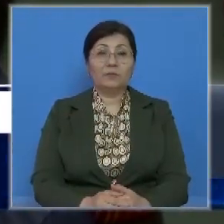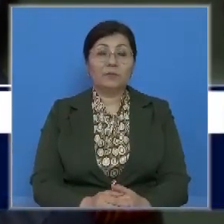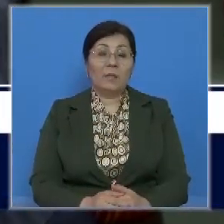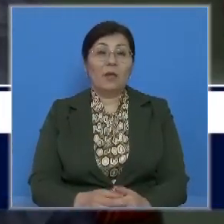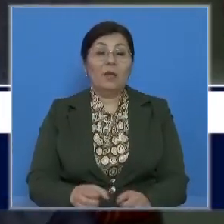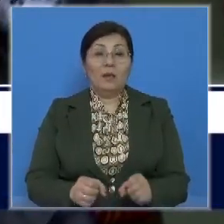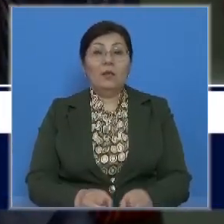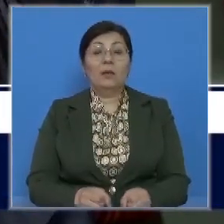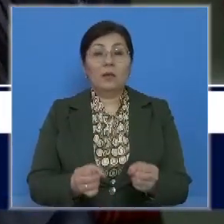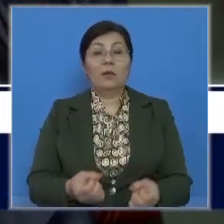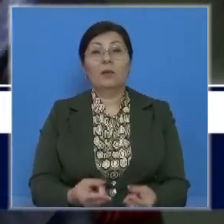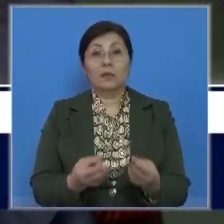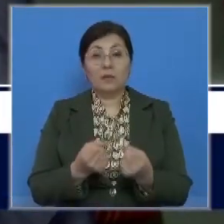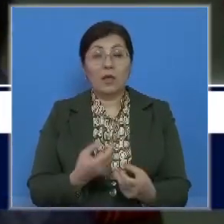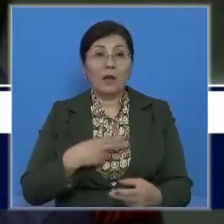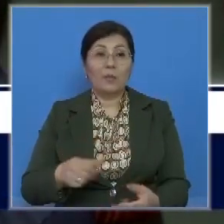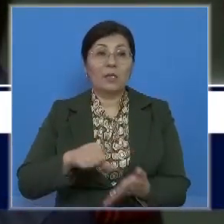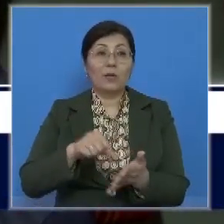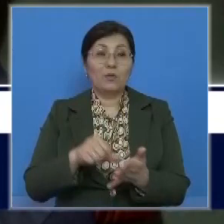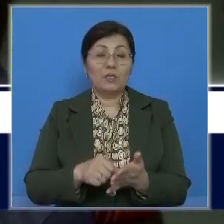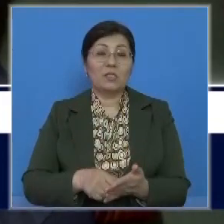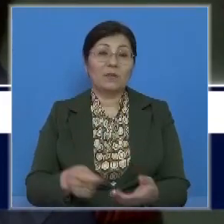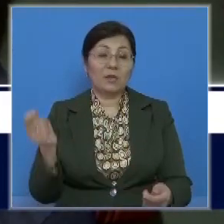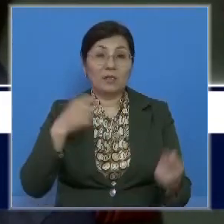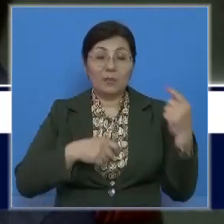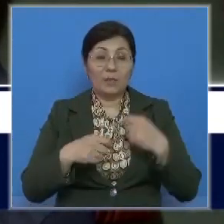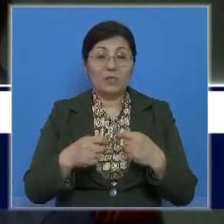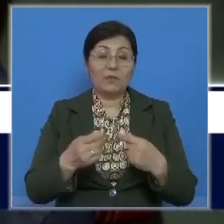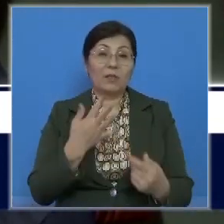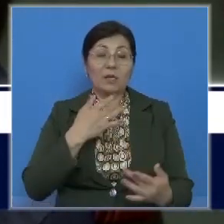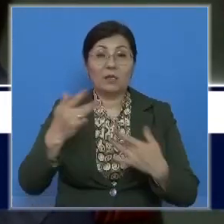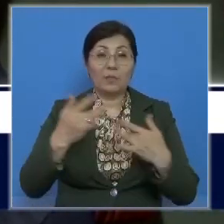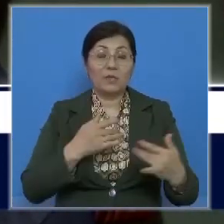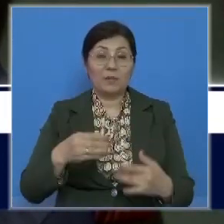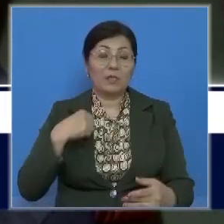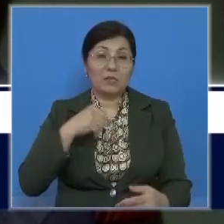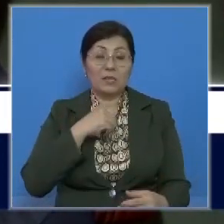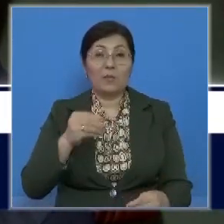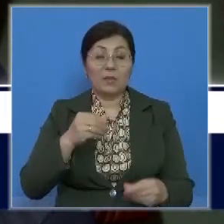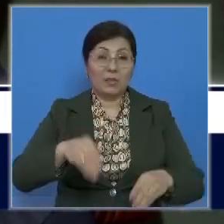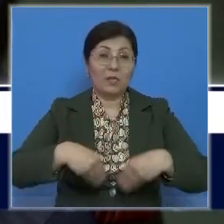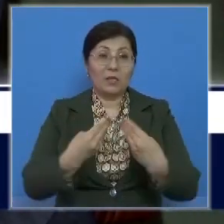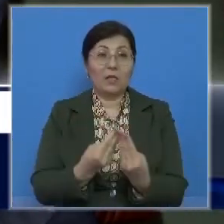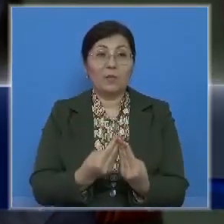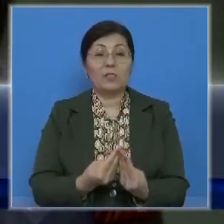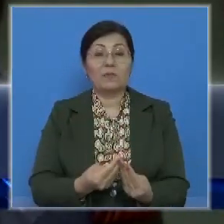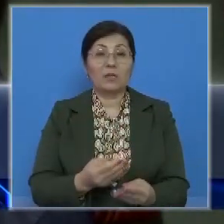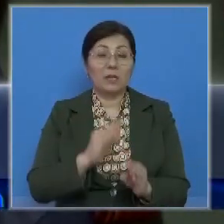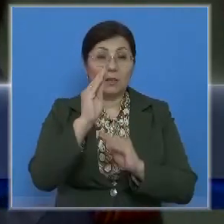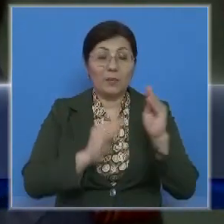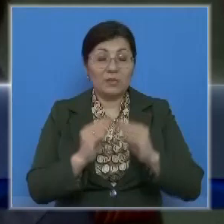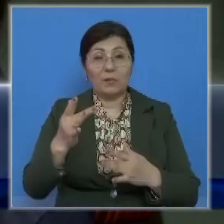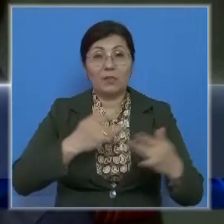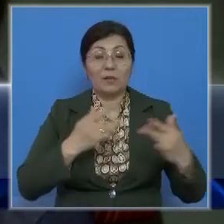Да, действительно, мы для участия в республиканском фестивале народных театров вложили свои собственные финансы, поставили спектакль и смогли показать себя с